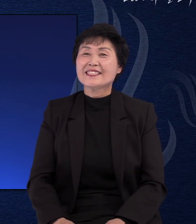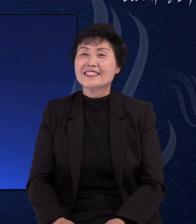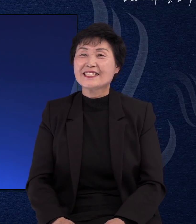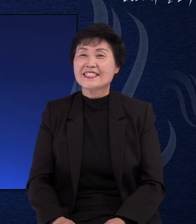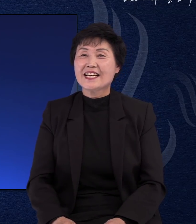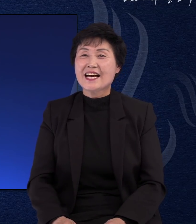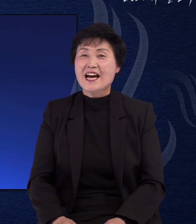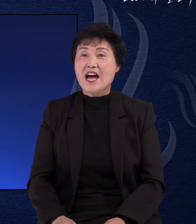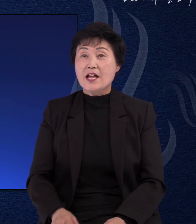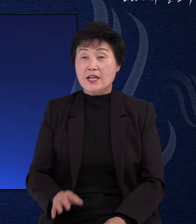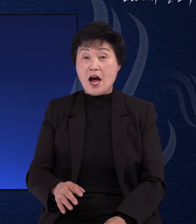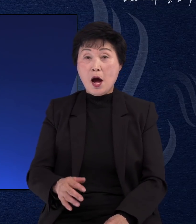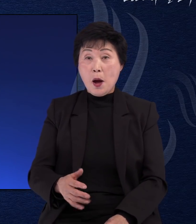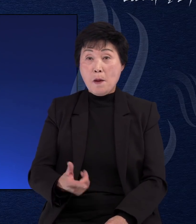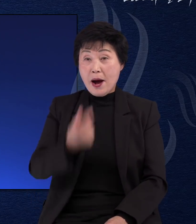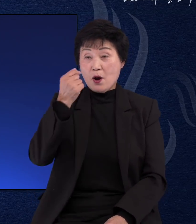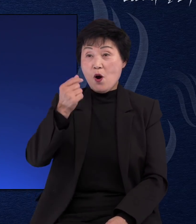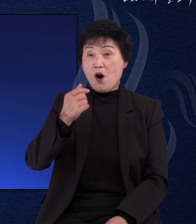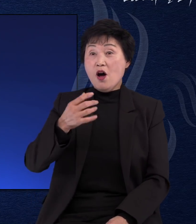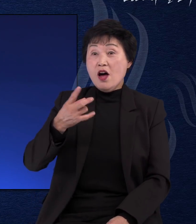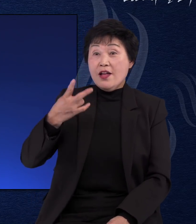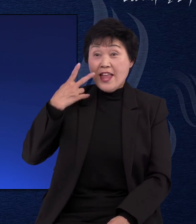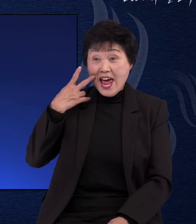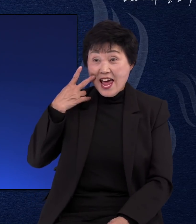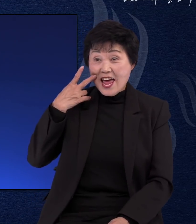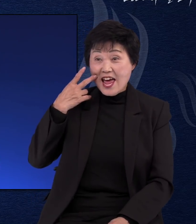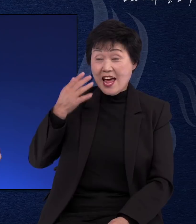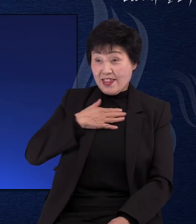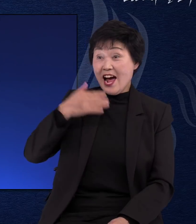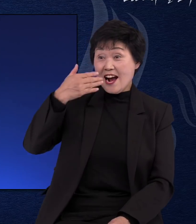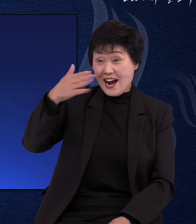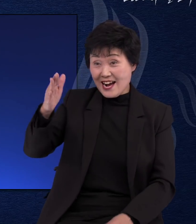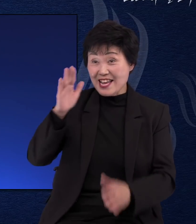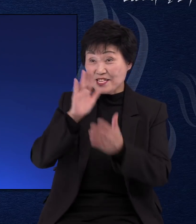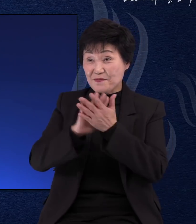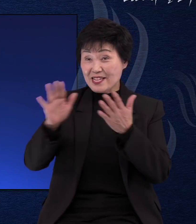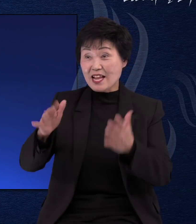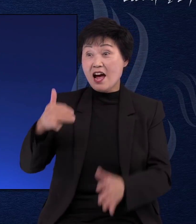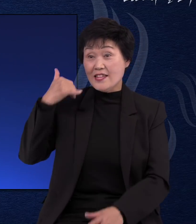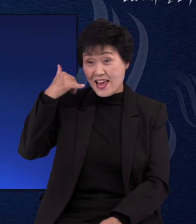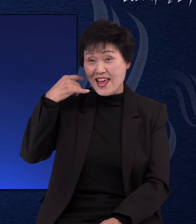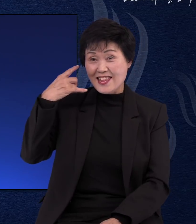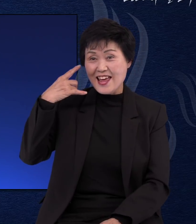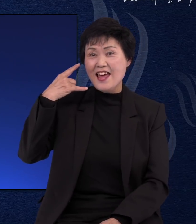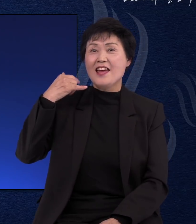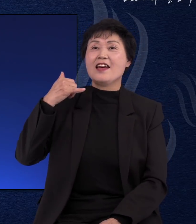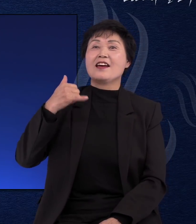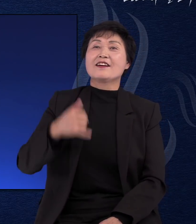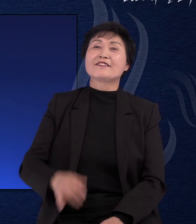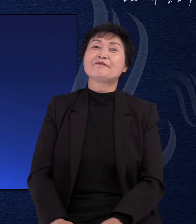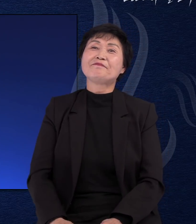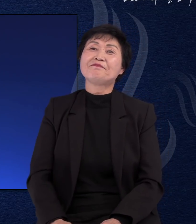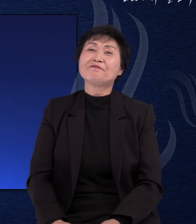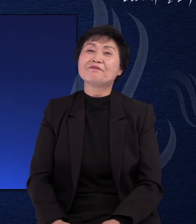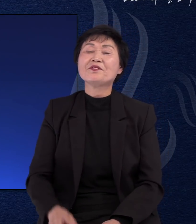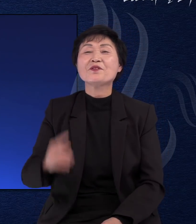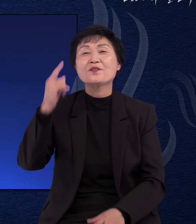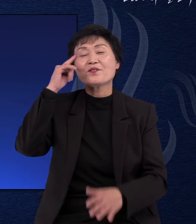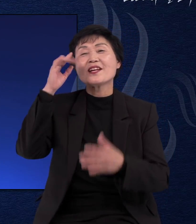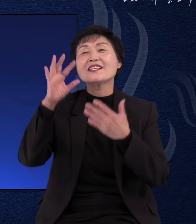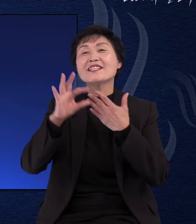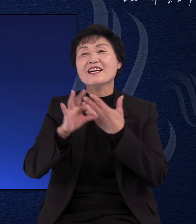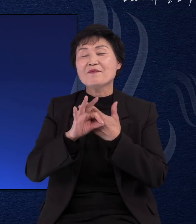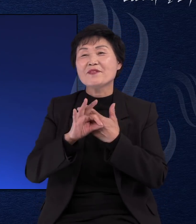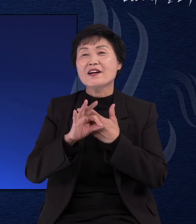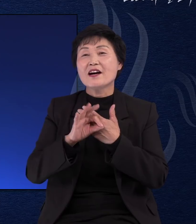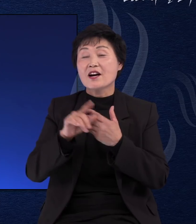권위도 없이 그 자리에서 갑니다 그랬어요. 제가 예 가겠습니다 그랬어요. 왜냐하면 저는